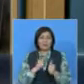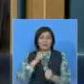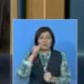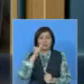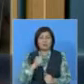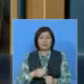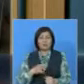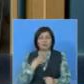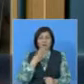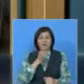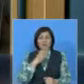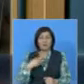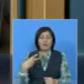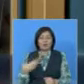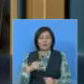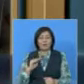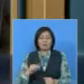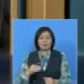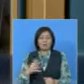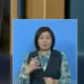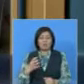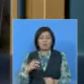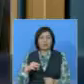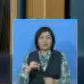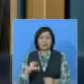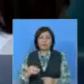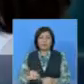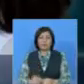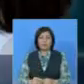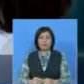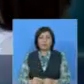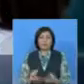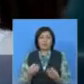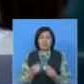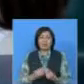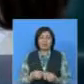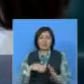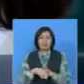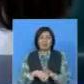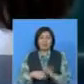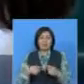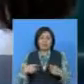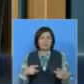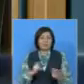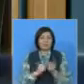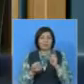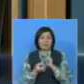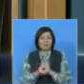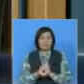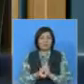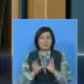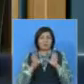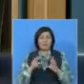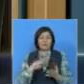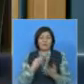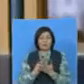в отопительный сезон по 2500 тенге. Кроме того, внесены некоторые изменения и в правила